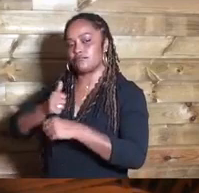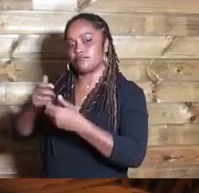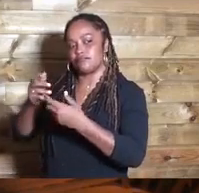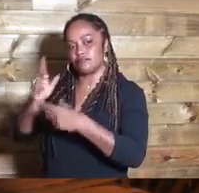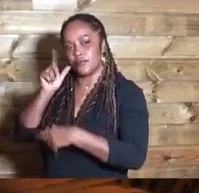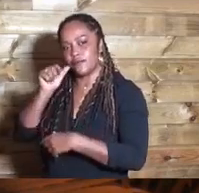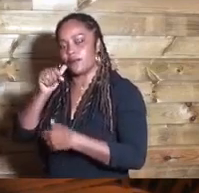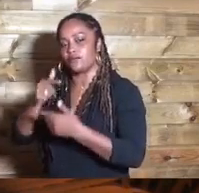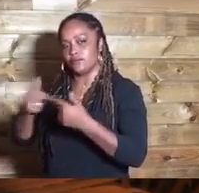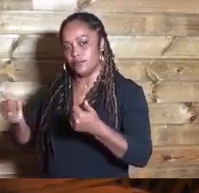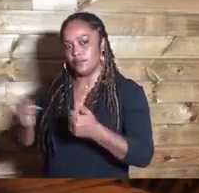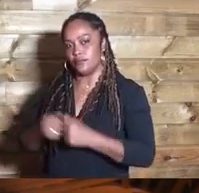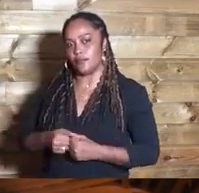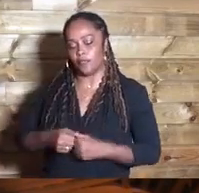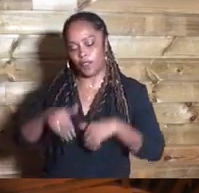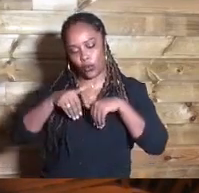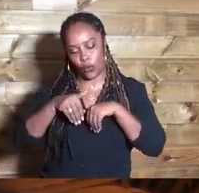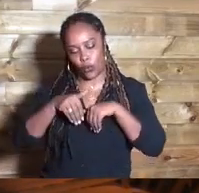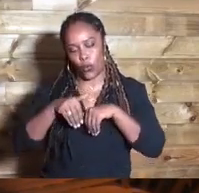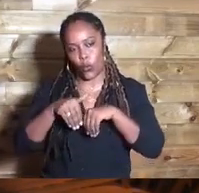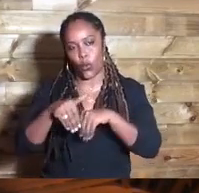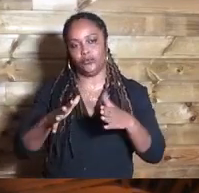certains ont dit, continuons d'avancer